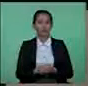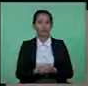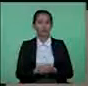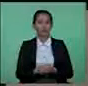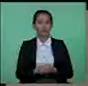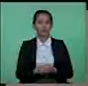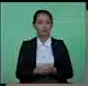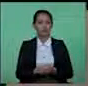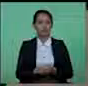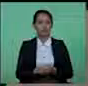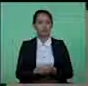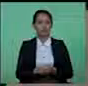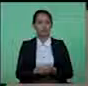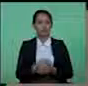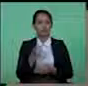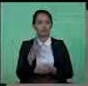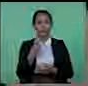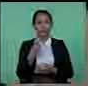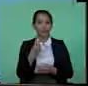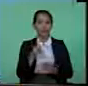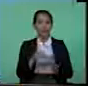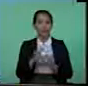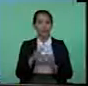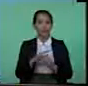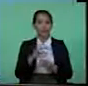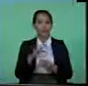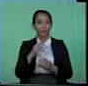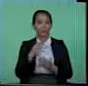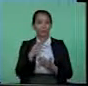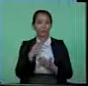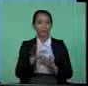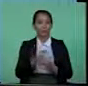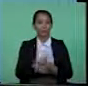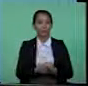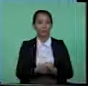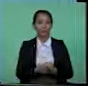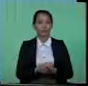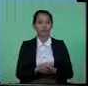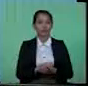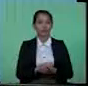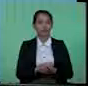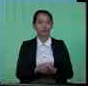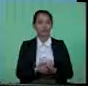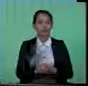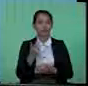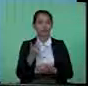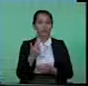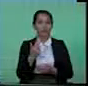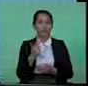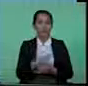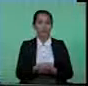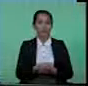Ikkinchi soatimiz 12 dan 15 minut o'tganini ko'rsatyapti. 3-chi soatimiz